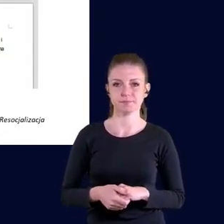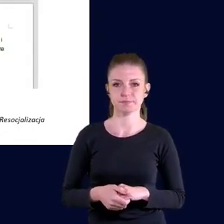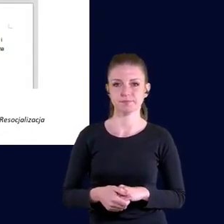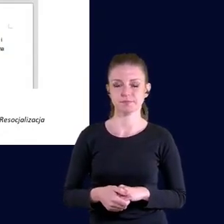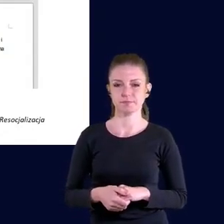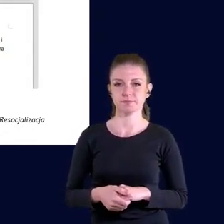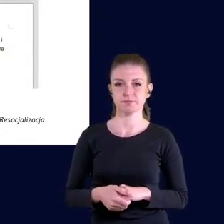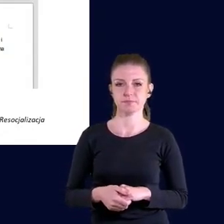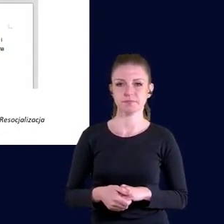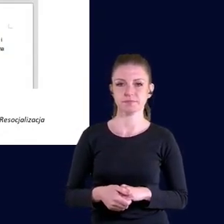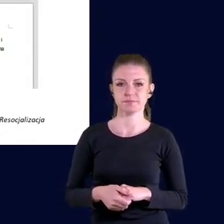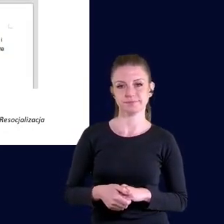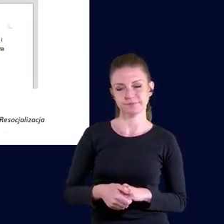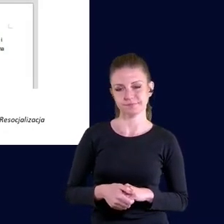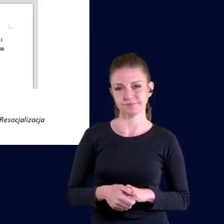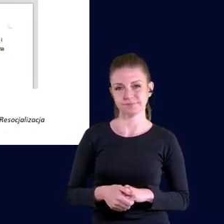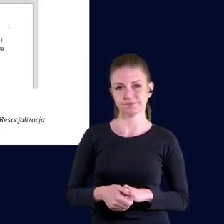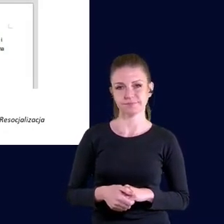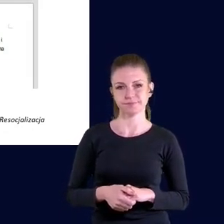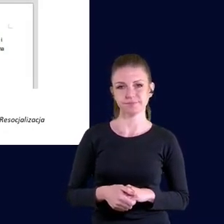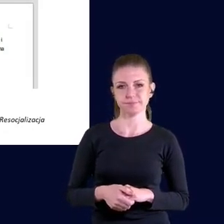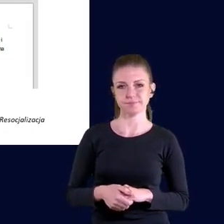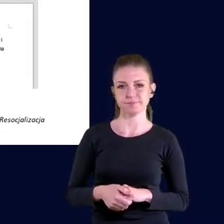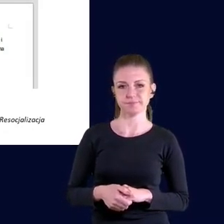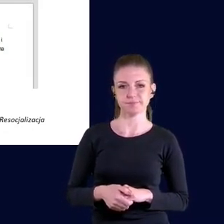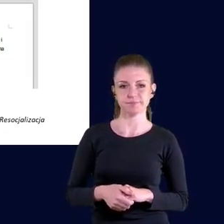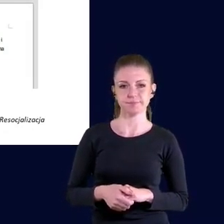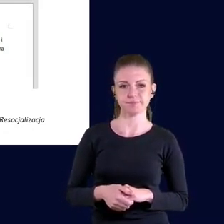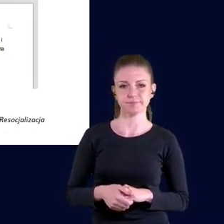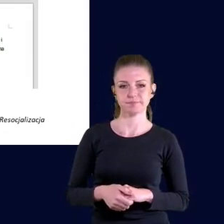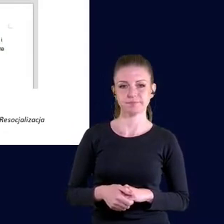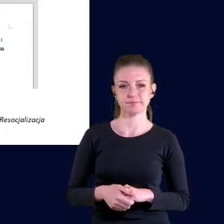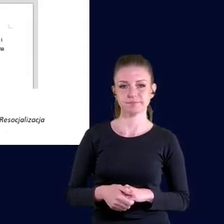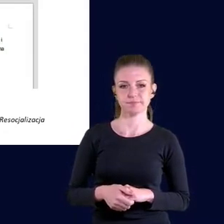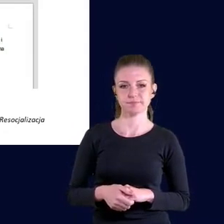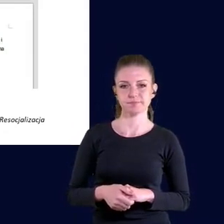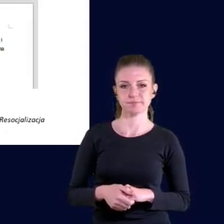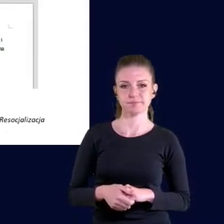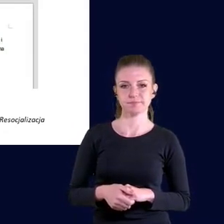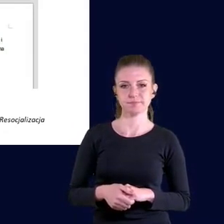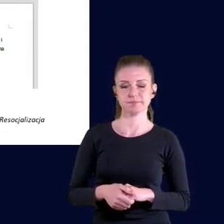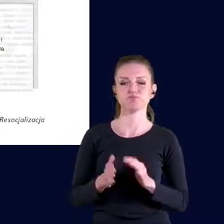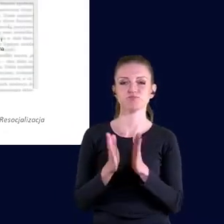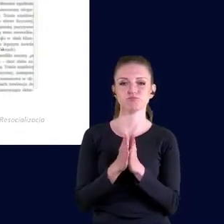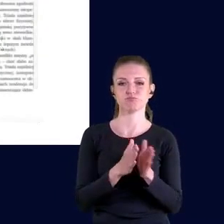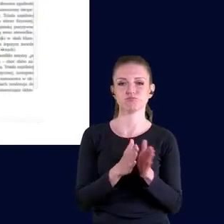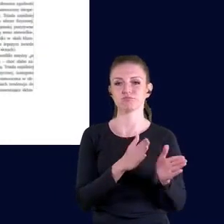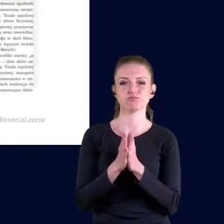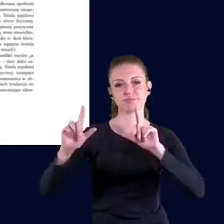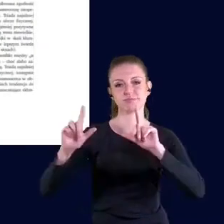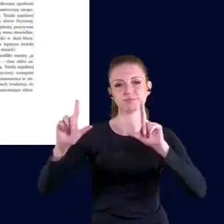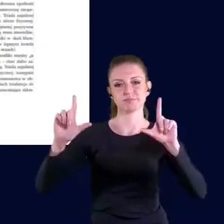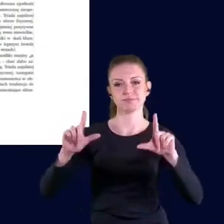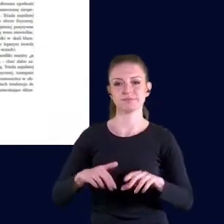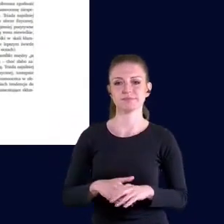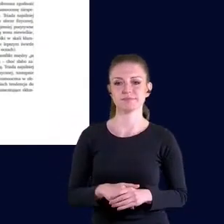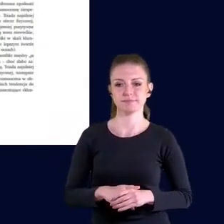takie usprawnienia wprowadziliśmy Poproszę kolejny slajd